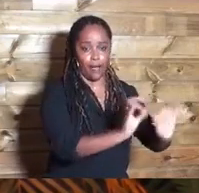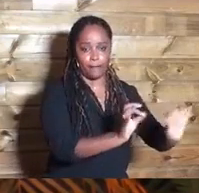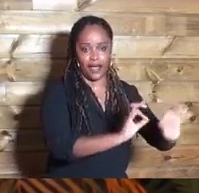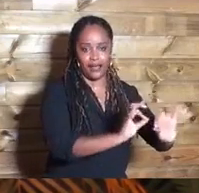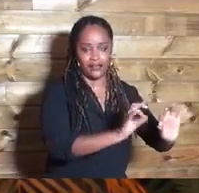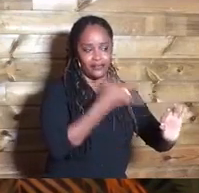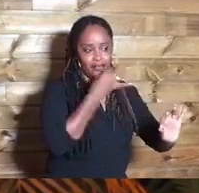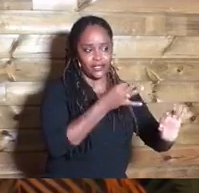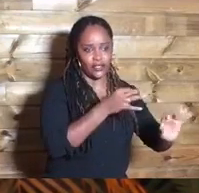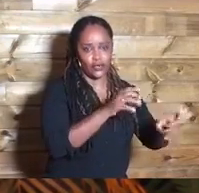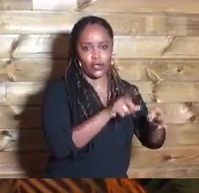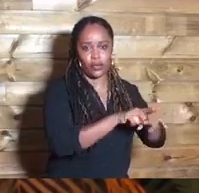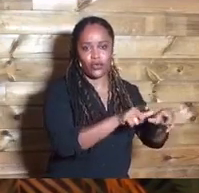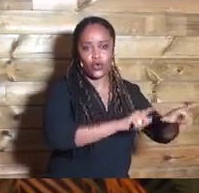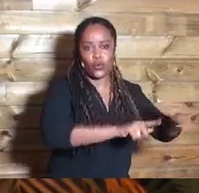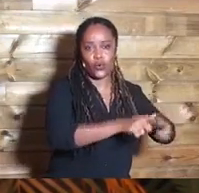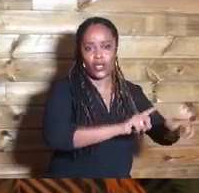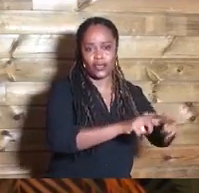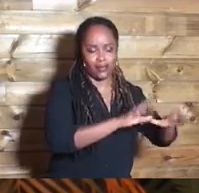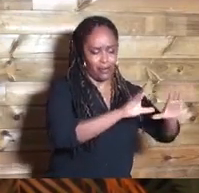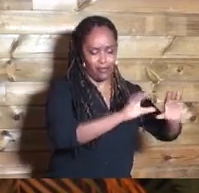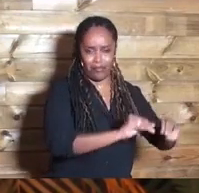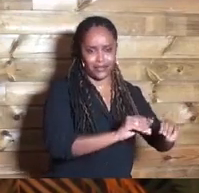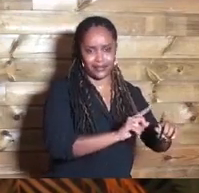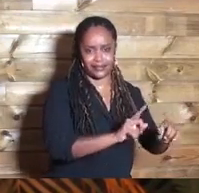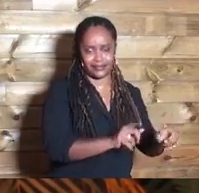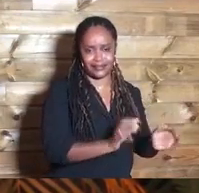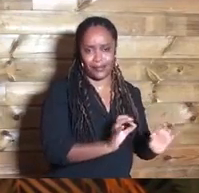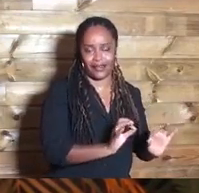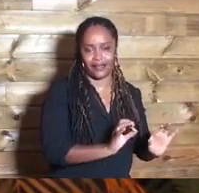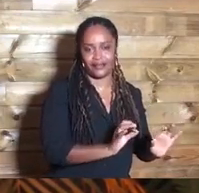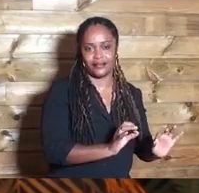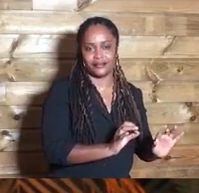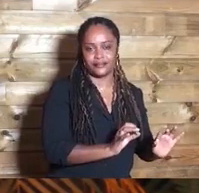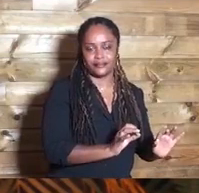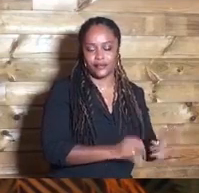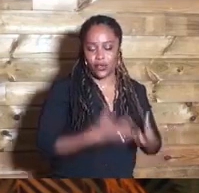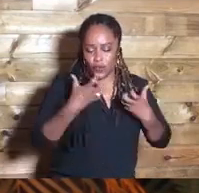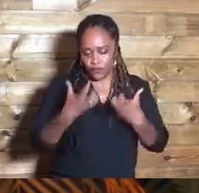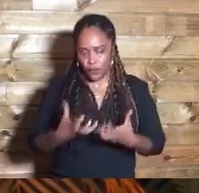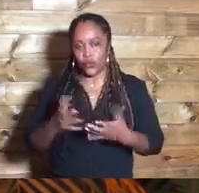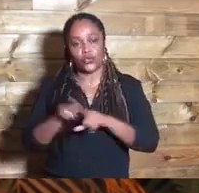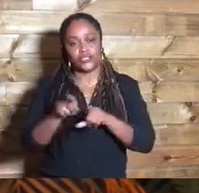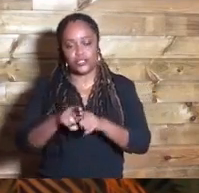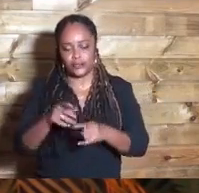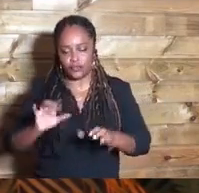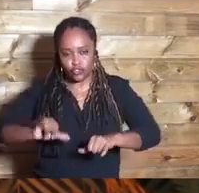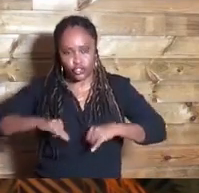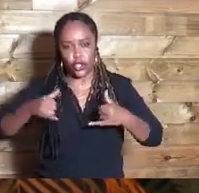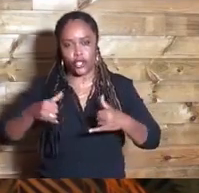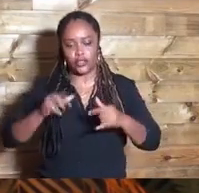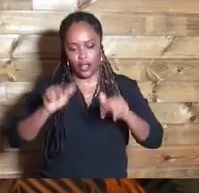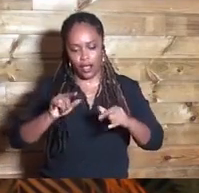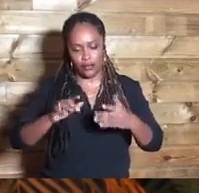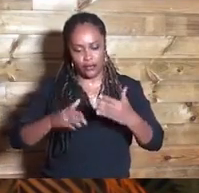Nous allons mettre les moyens pour créer des conditions pour que notre jeunesse revienne et qu'elle s'épanouisse à d'un pays